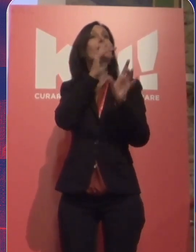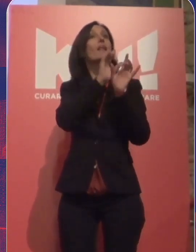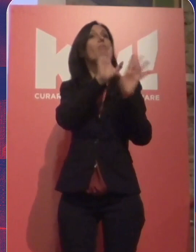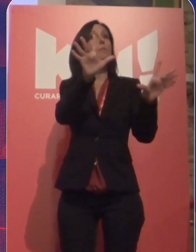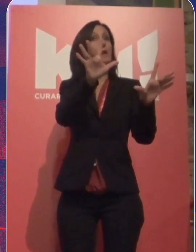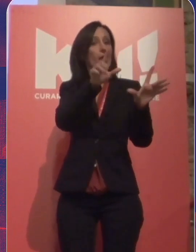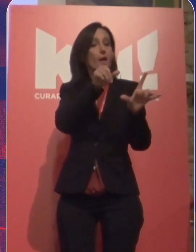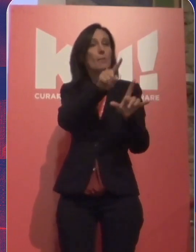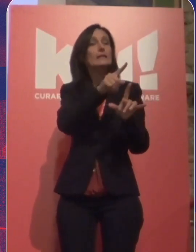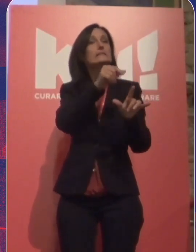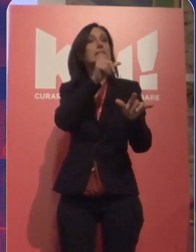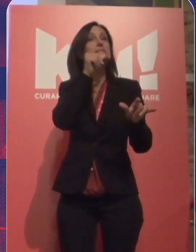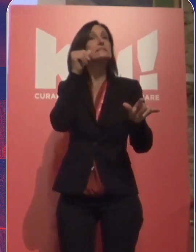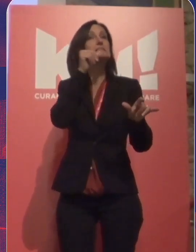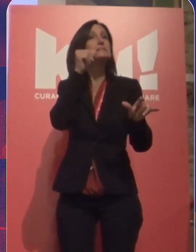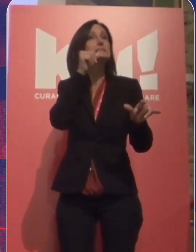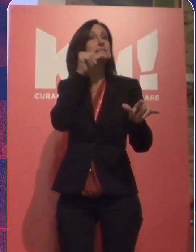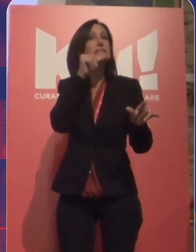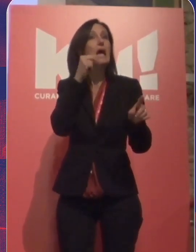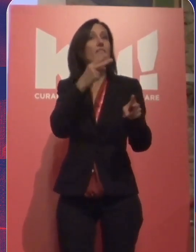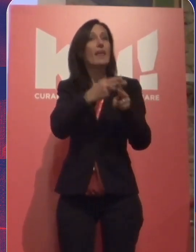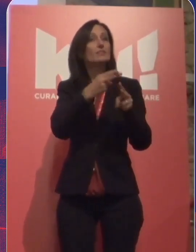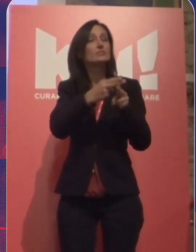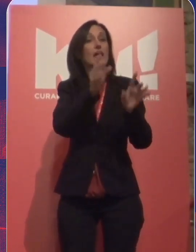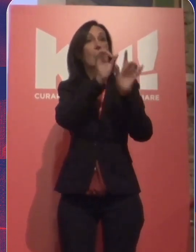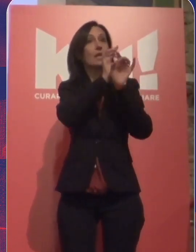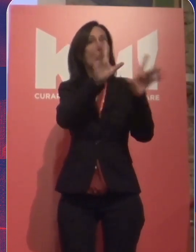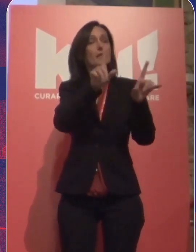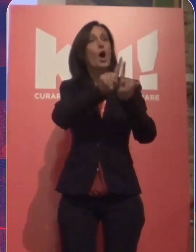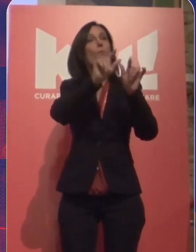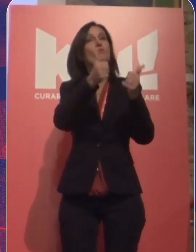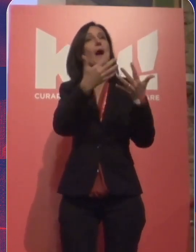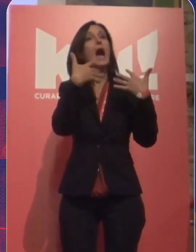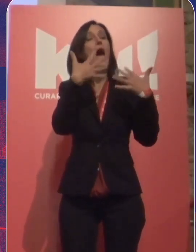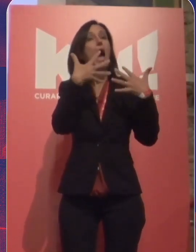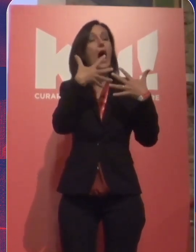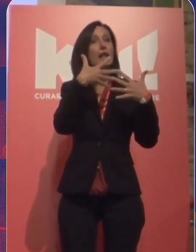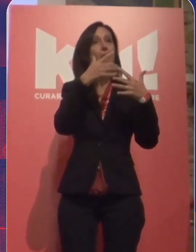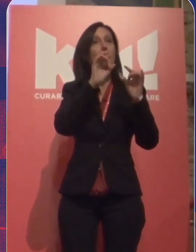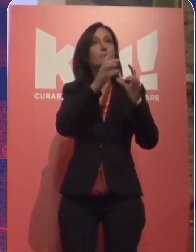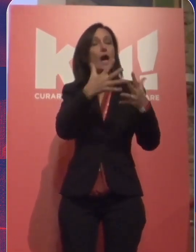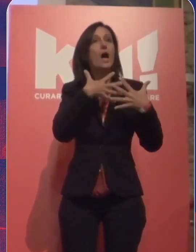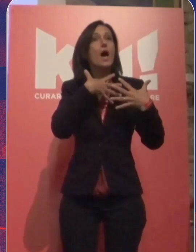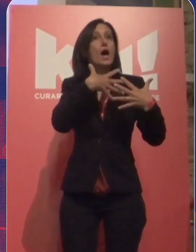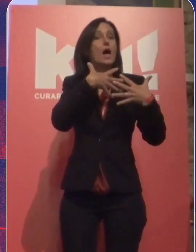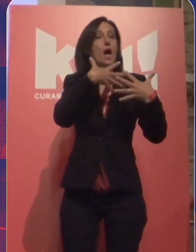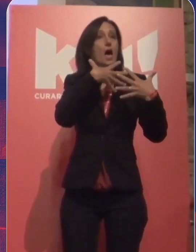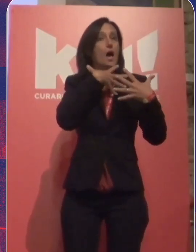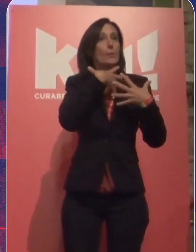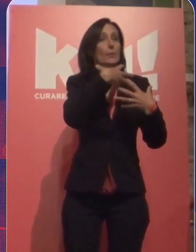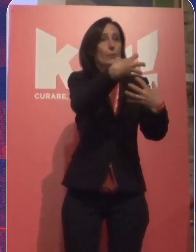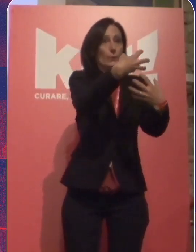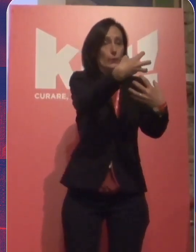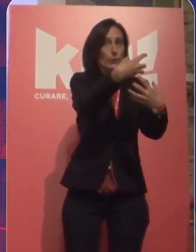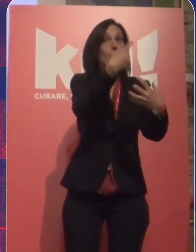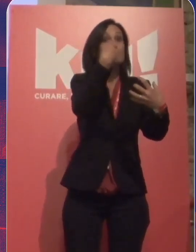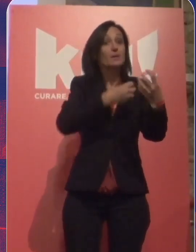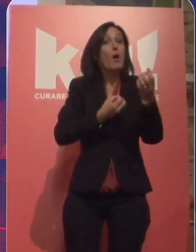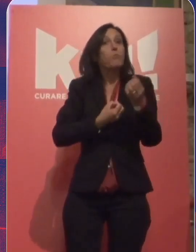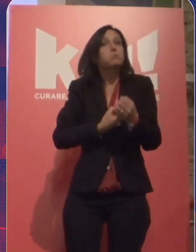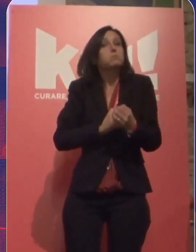libertà dell'ossigeno della libertà e che la pulsione si presta di incarnare questa